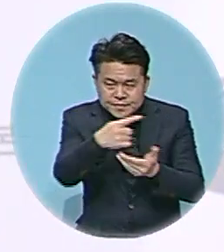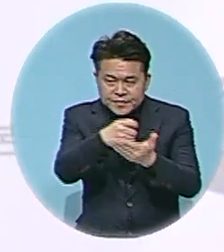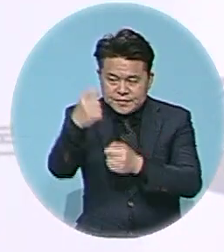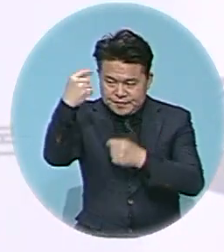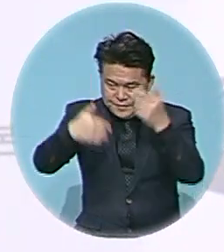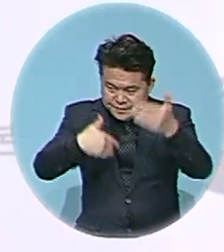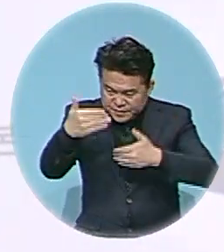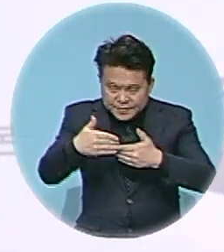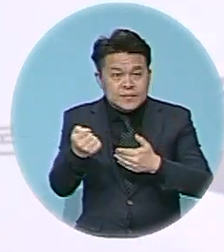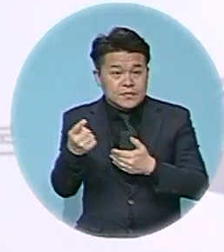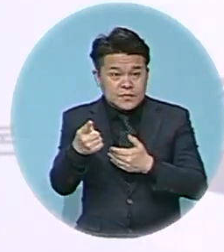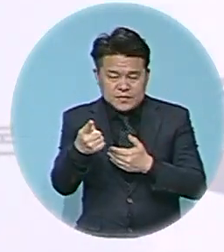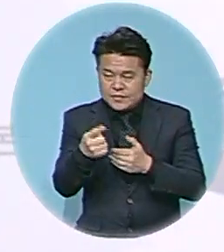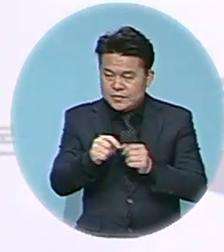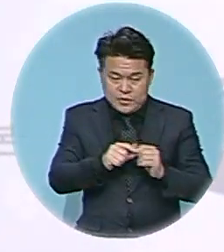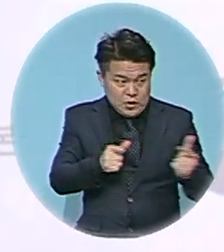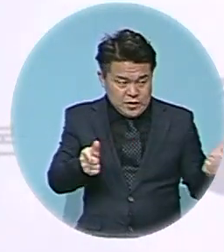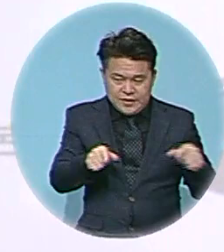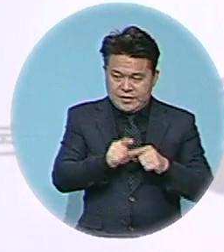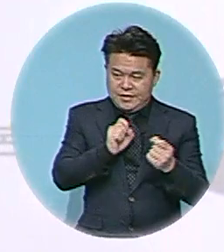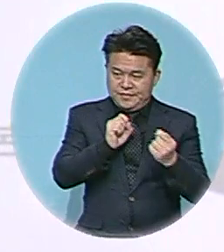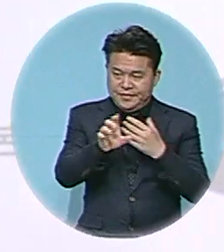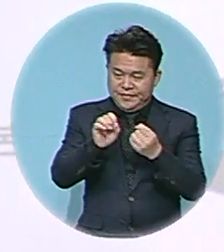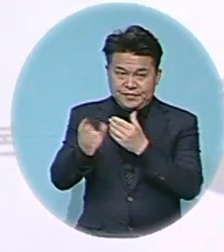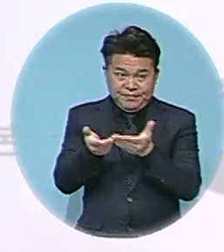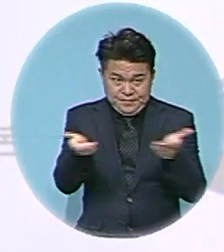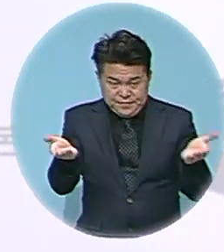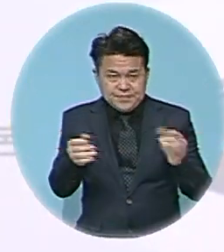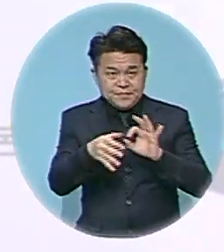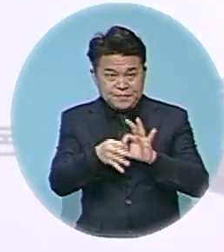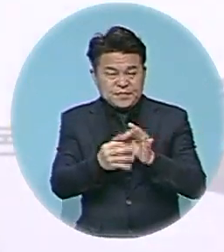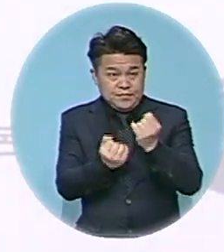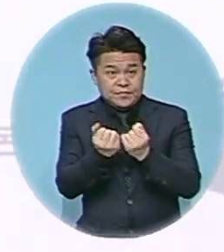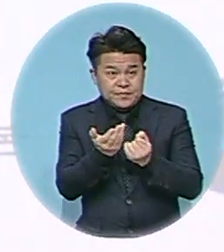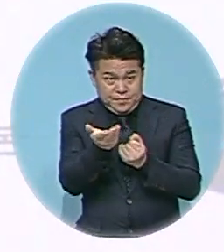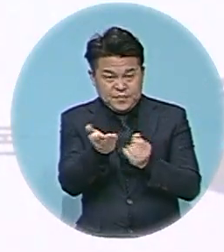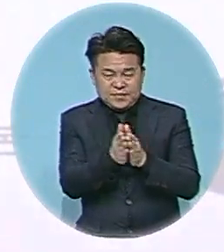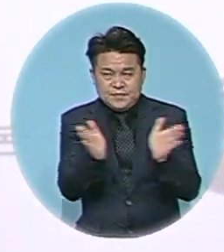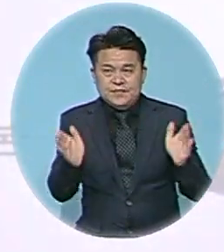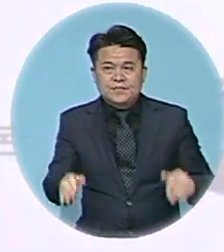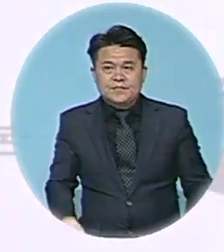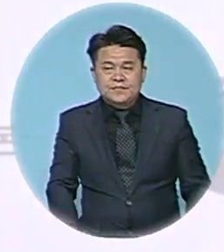분들이 답변하는 순서로 진행하겠습니다. 먼저 관련 설명이 있겠습니다.